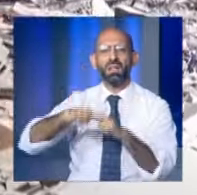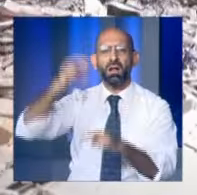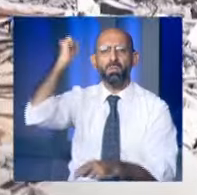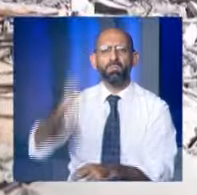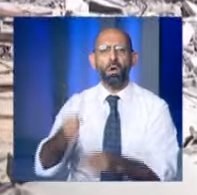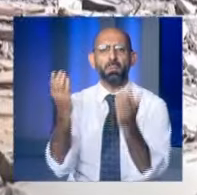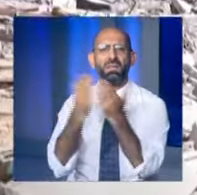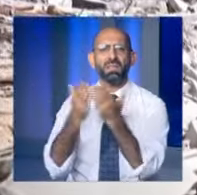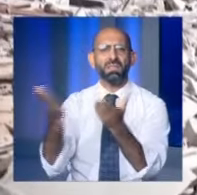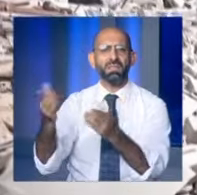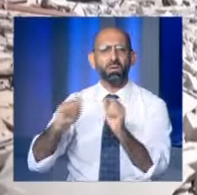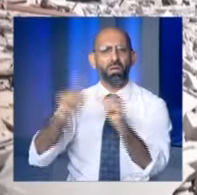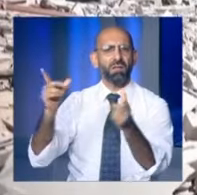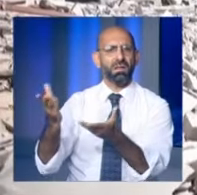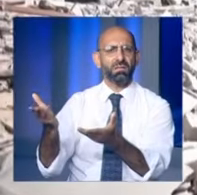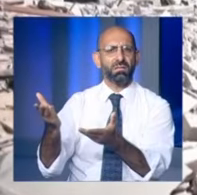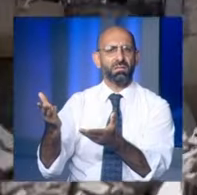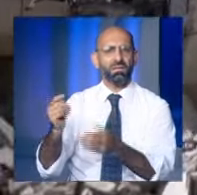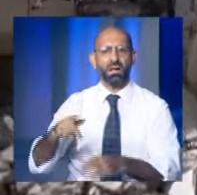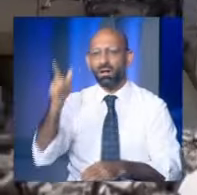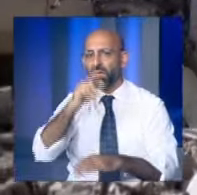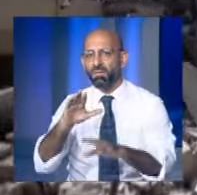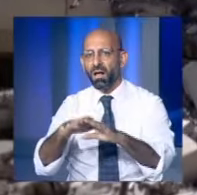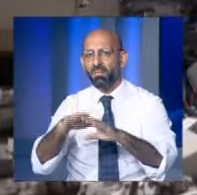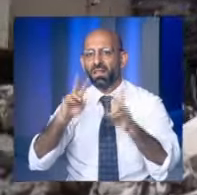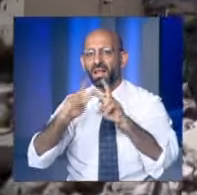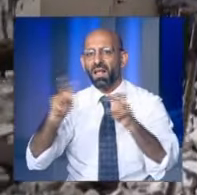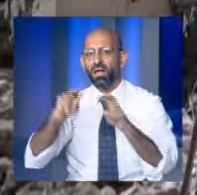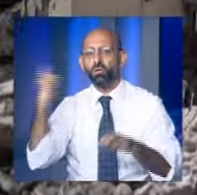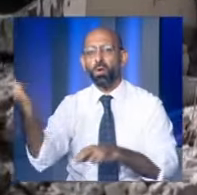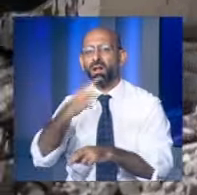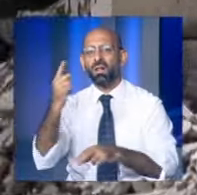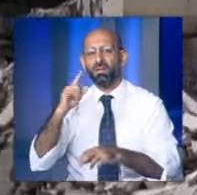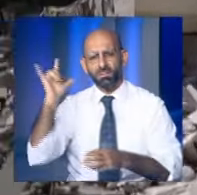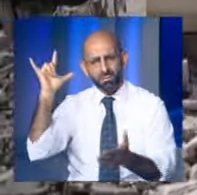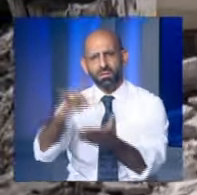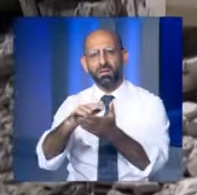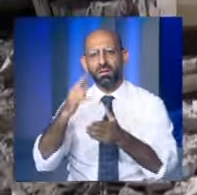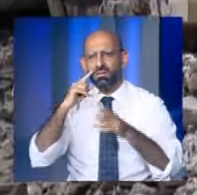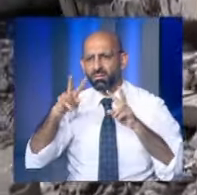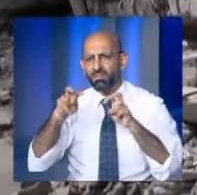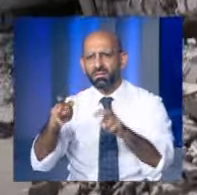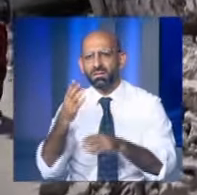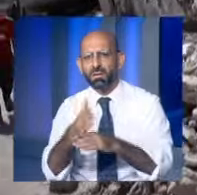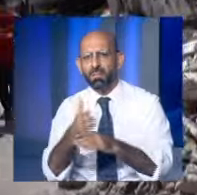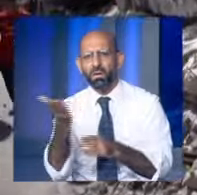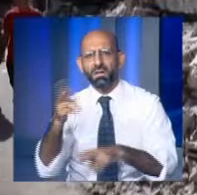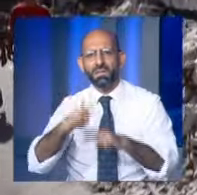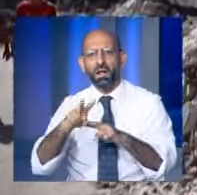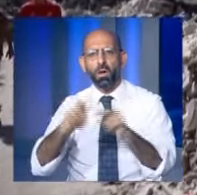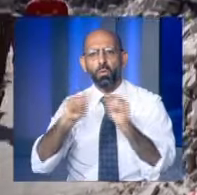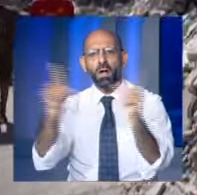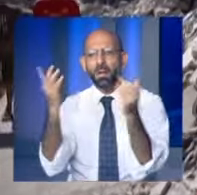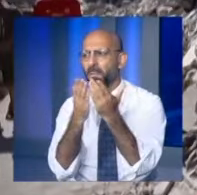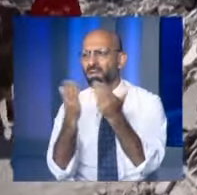الاحتلال الإسرائيلي مدرسة بقطاع غزة، مطالبة بتحقيق دولي يشمل إرسال محققين